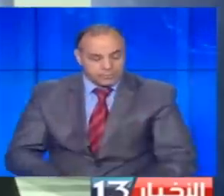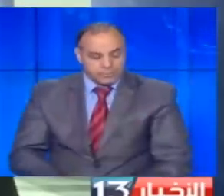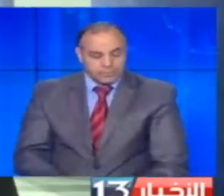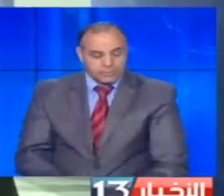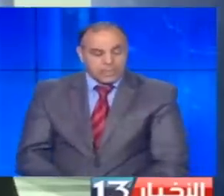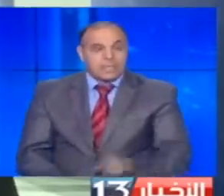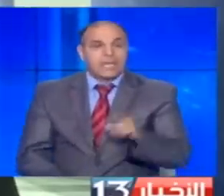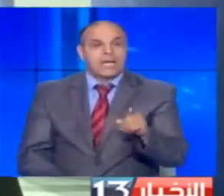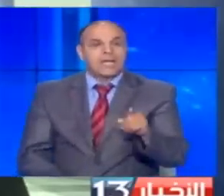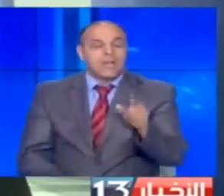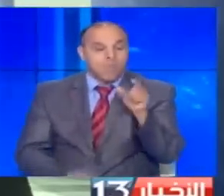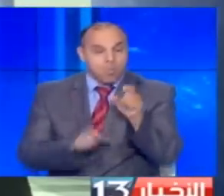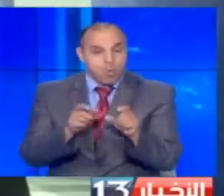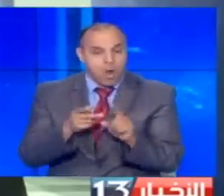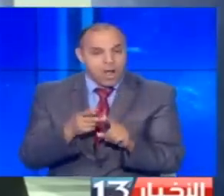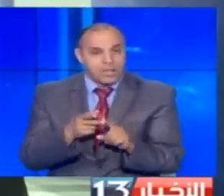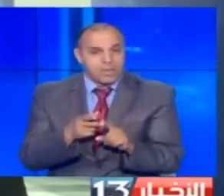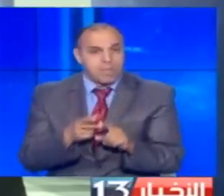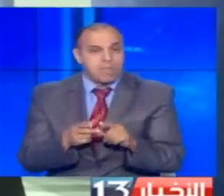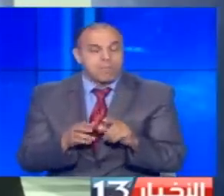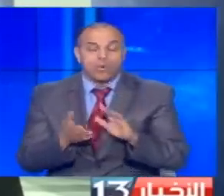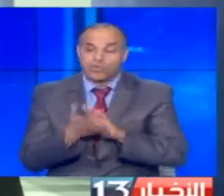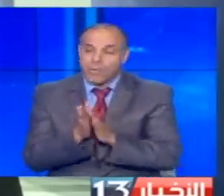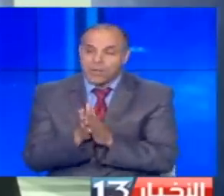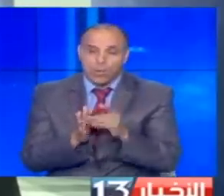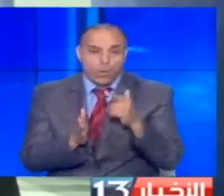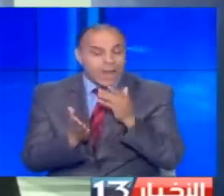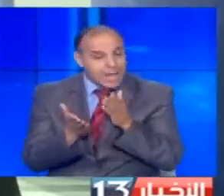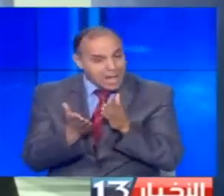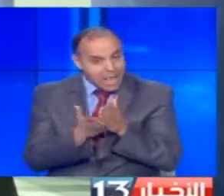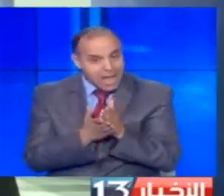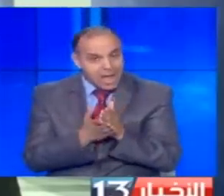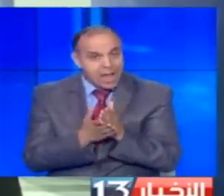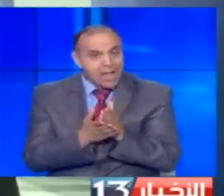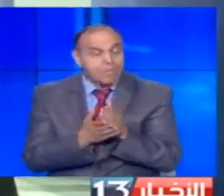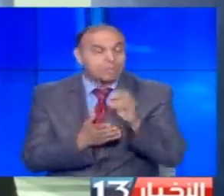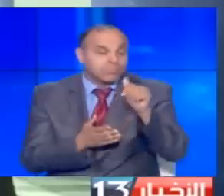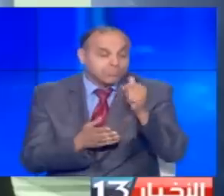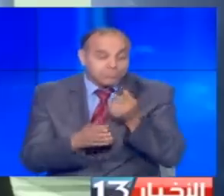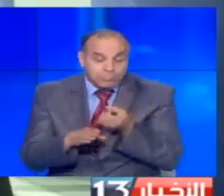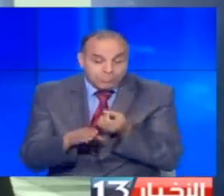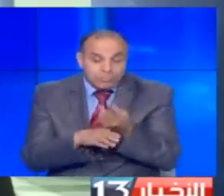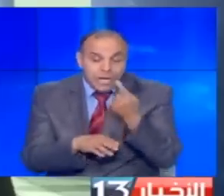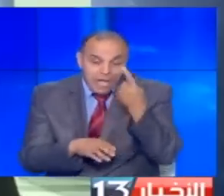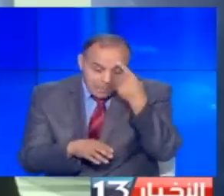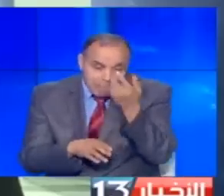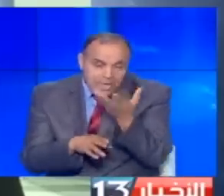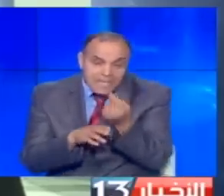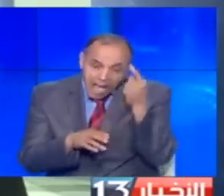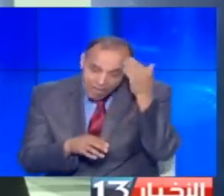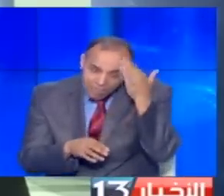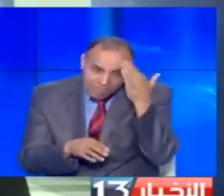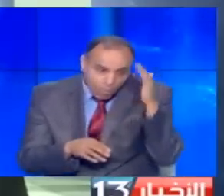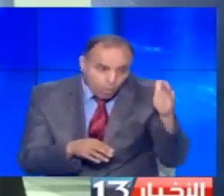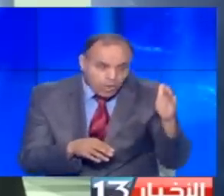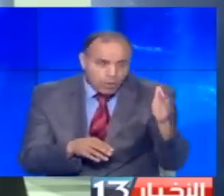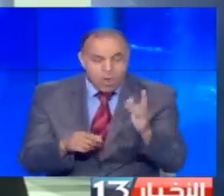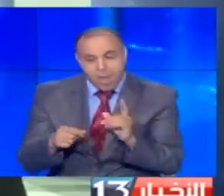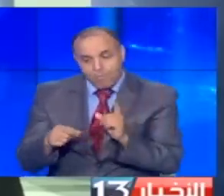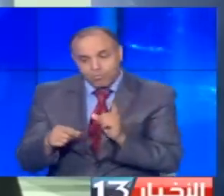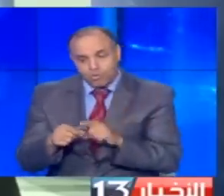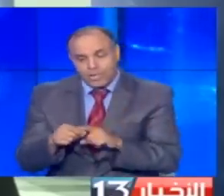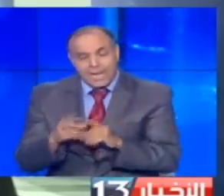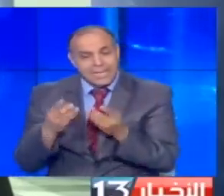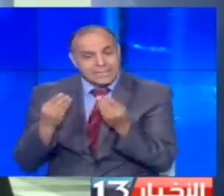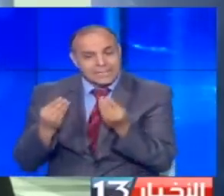متوفر للمواطن ومنظمات المجتمع المدني الحق الى المعلومه الحق في المشاركه في وضع